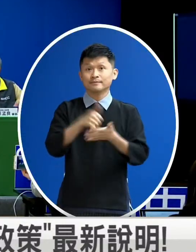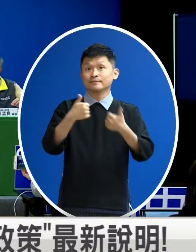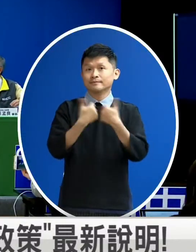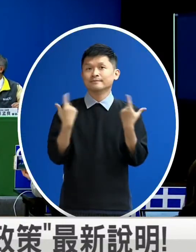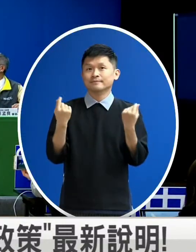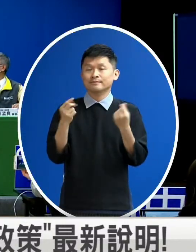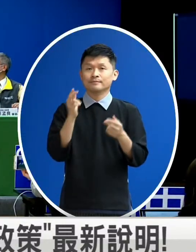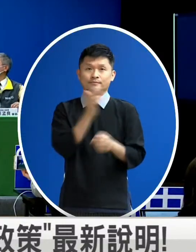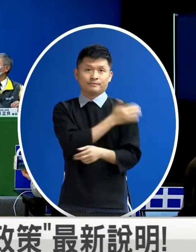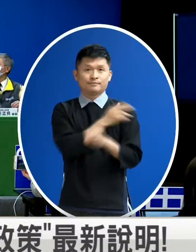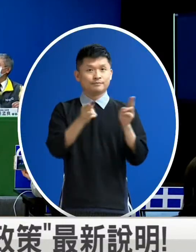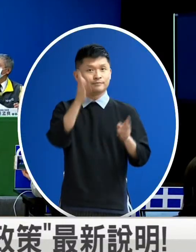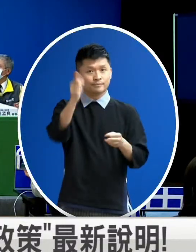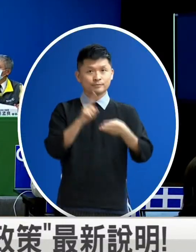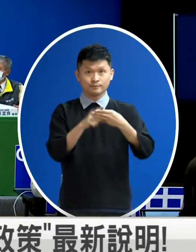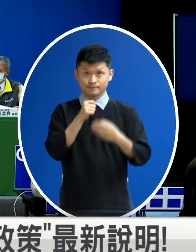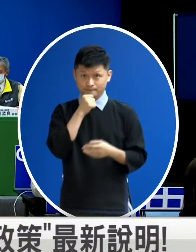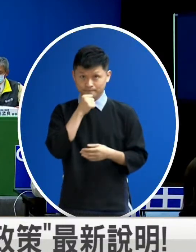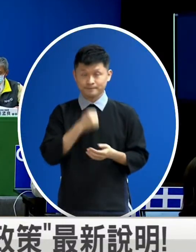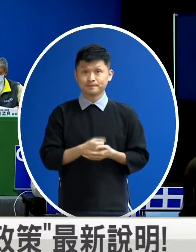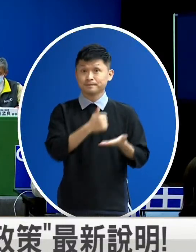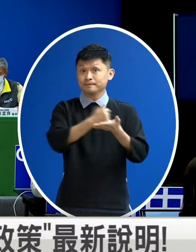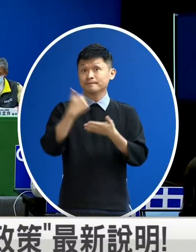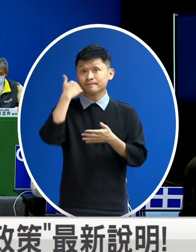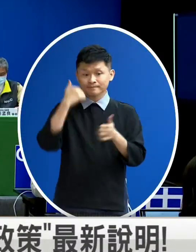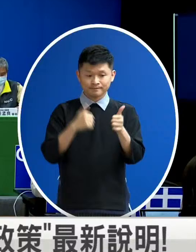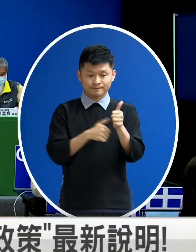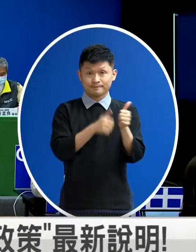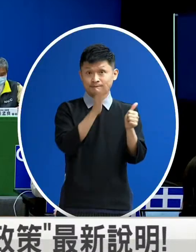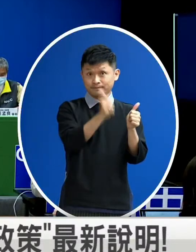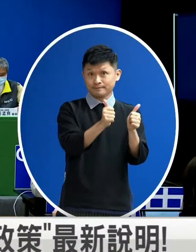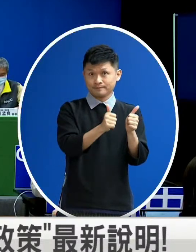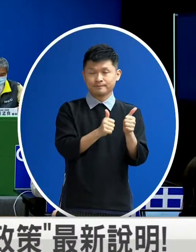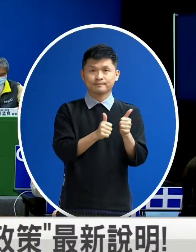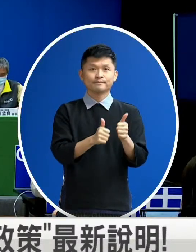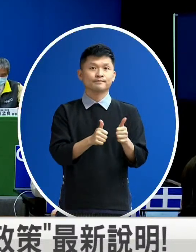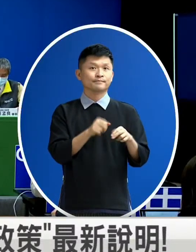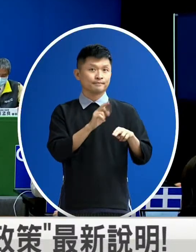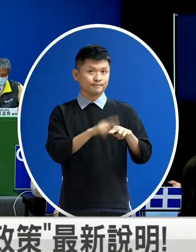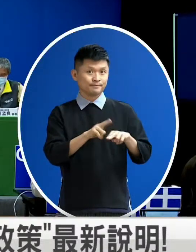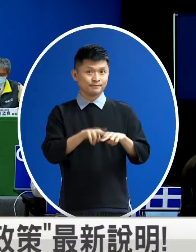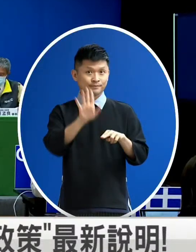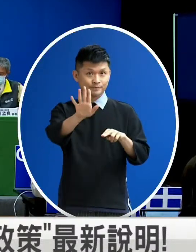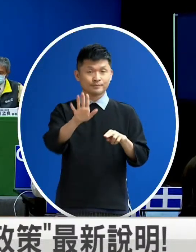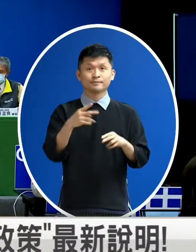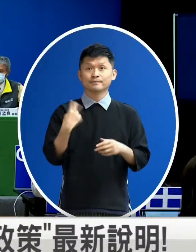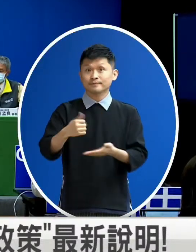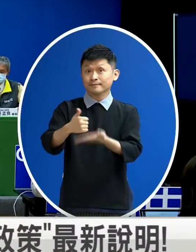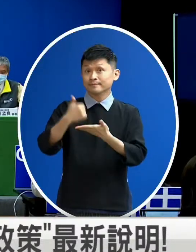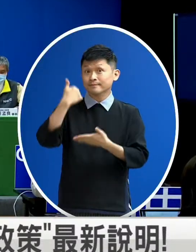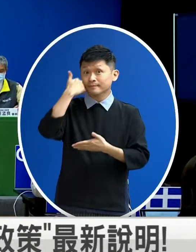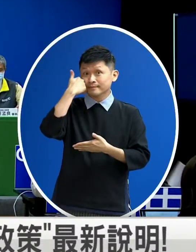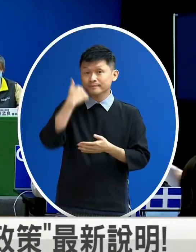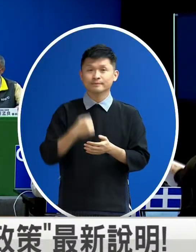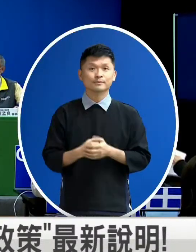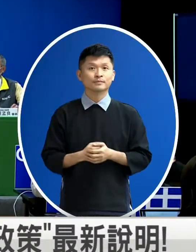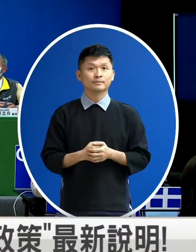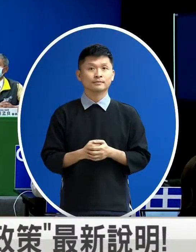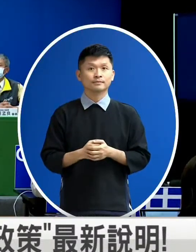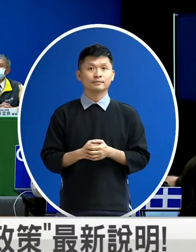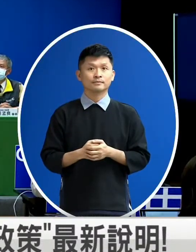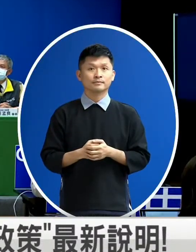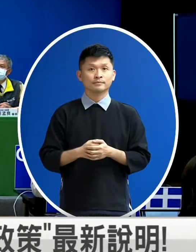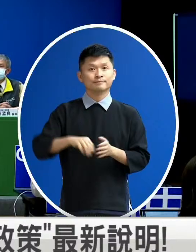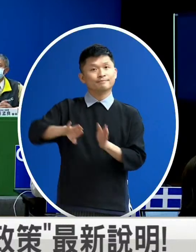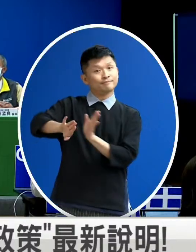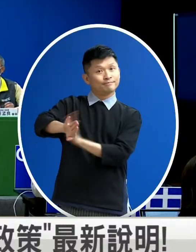是由我们陈指挥官来亲自主持哈。那我们的副指挥官好也同时在会场上。此外呢，出席的还有我们各位